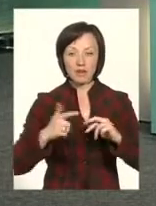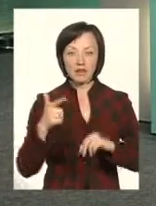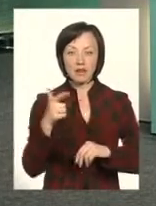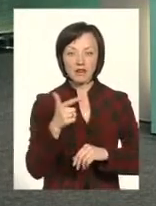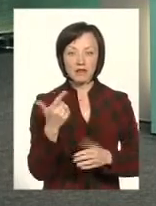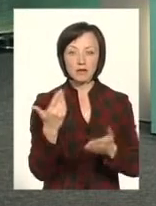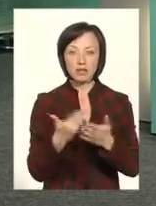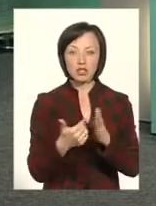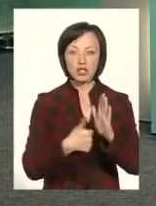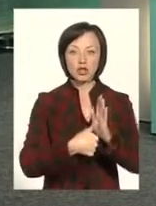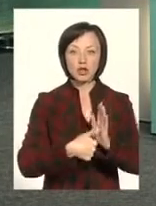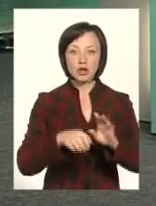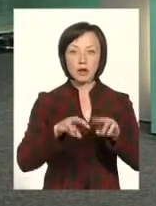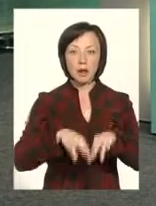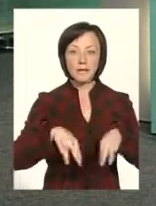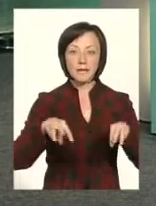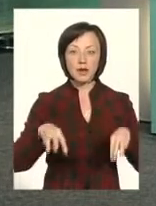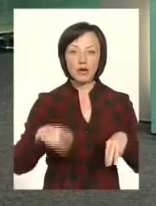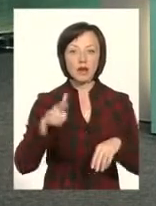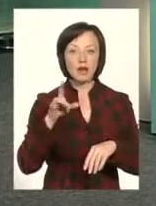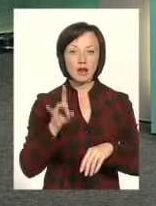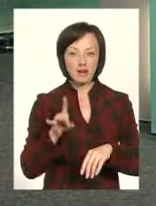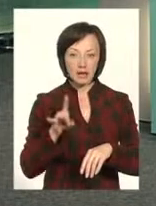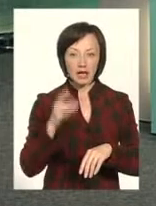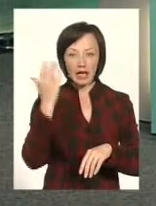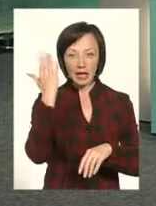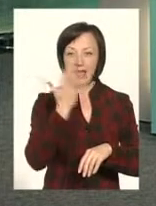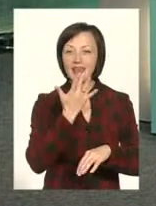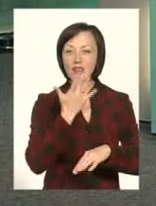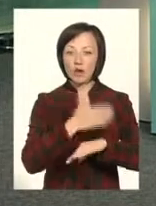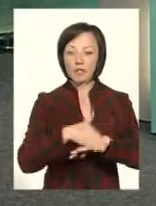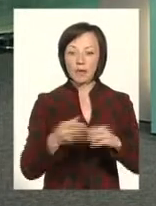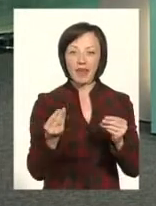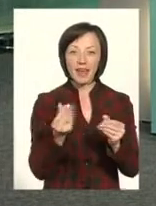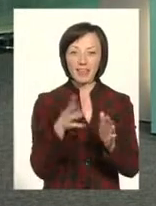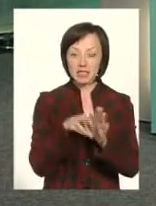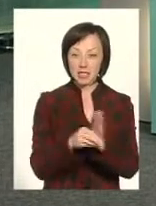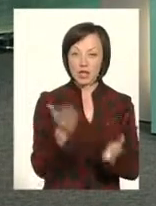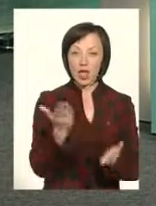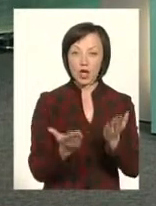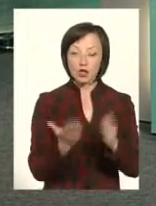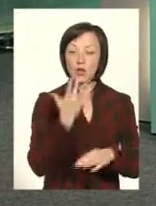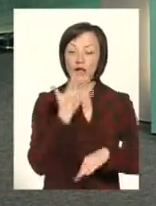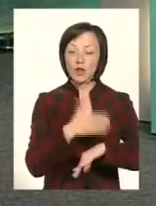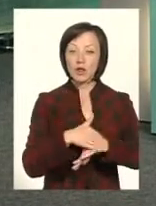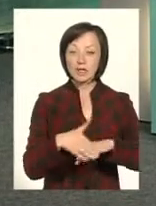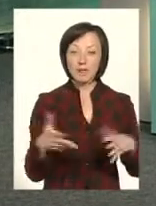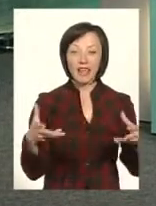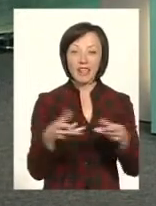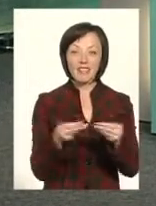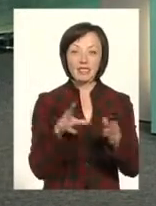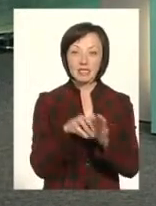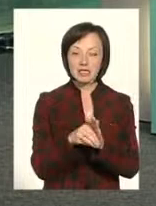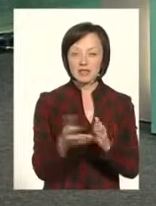це близько 600 мільйонів гривень іноземних інвестицій. І якщо сьогодні ми ці іноземні